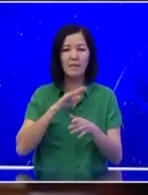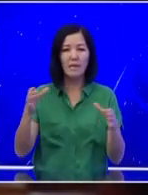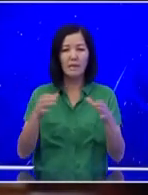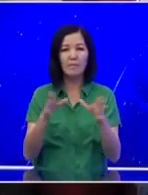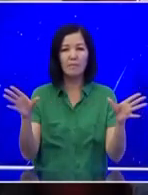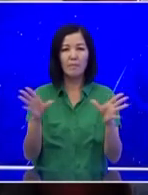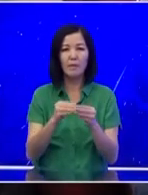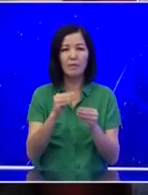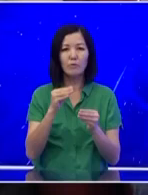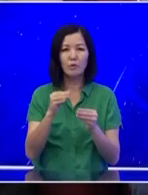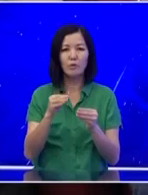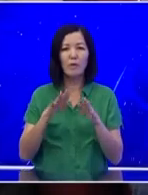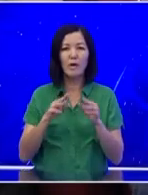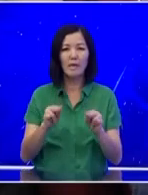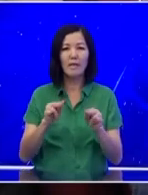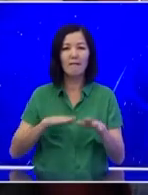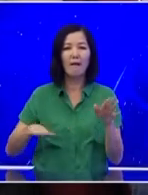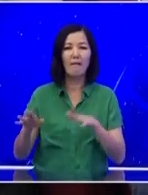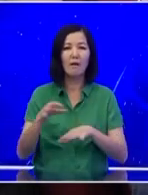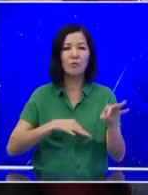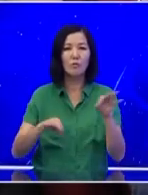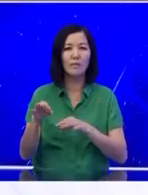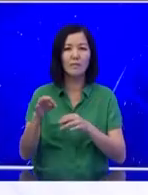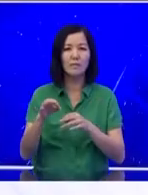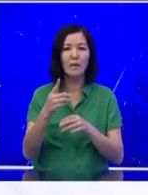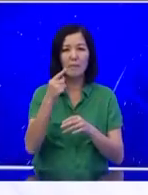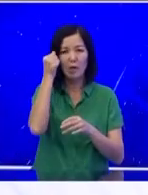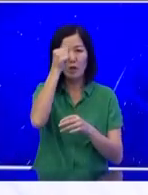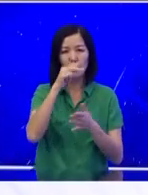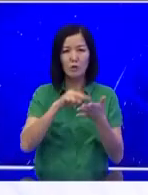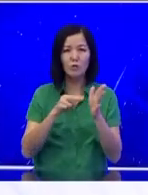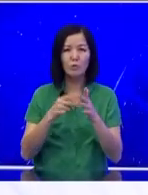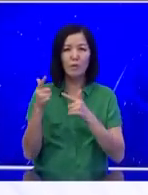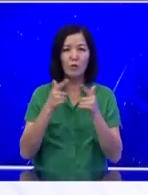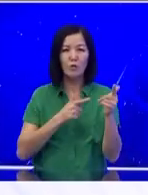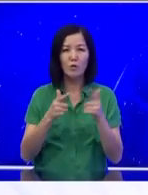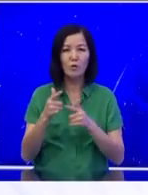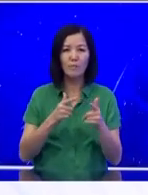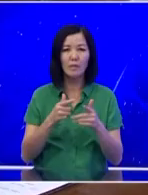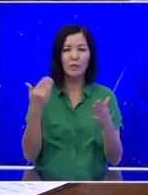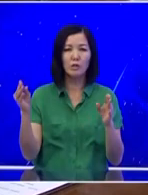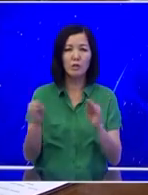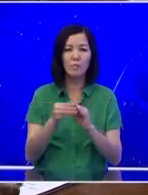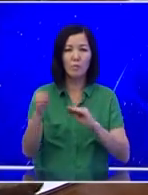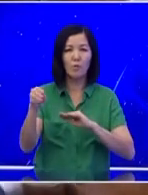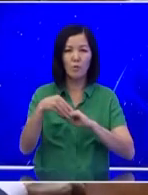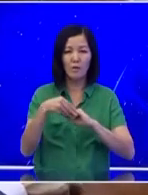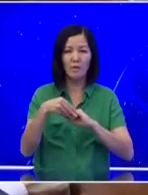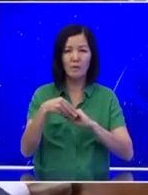ата-аналар комитетімен бірлесе Жетісу адалдық алаңы жобасы аясында жылдық жоспар құрыпты. Ол өз кезегінде жемқорлық